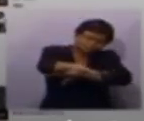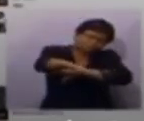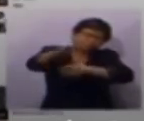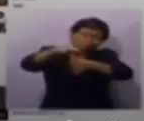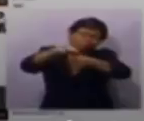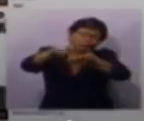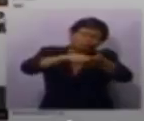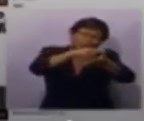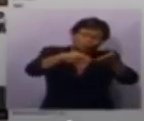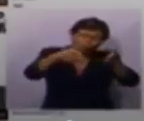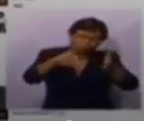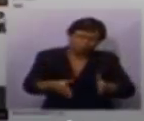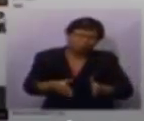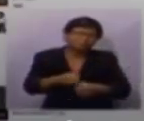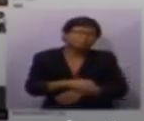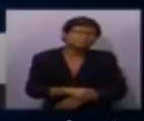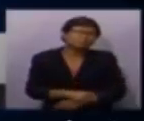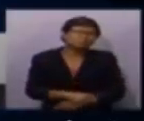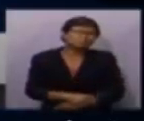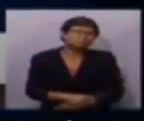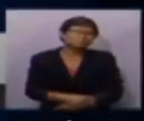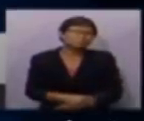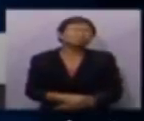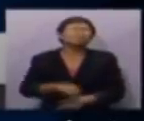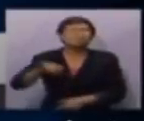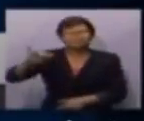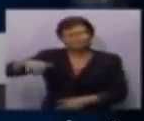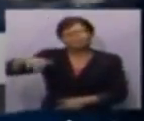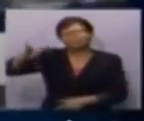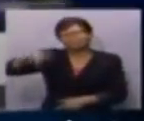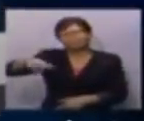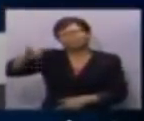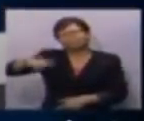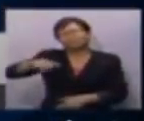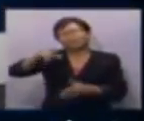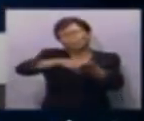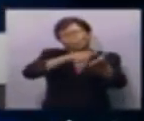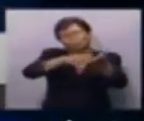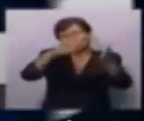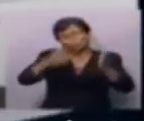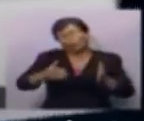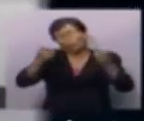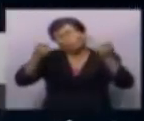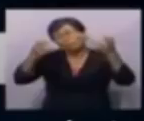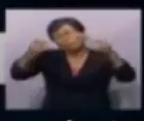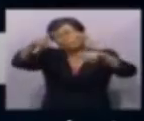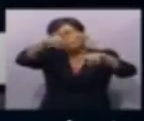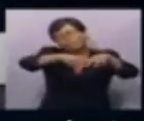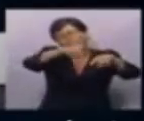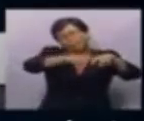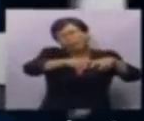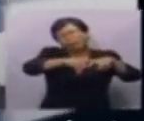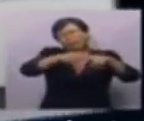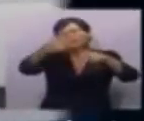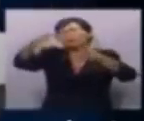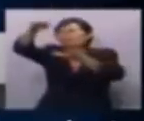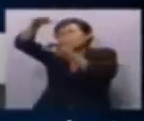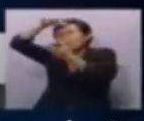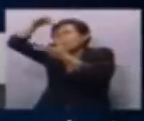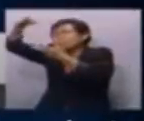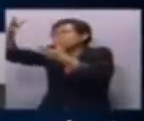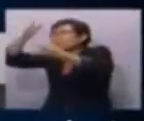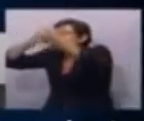pengundi secara total. Tidak dinafikan, khalayak pengundi kini kebanyakannya bergantung kepada sumber maklumat